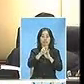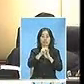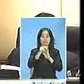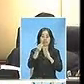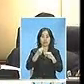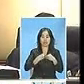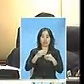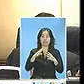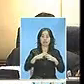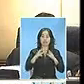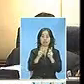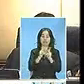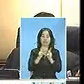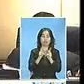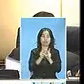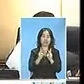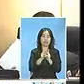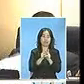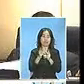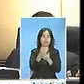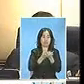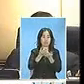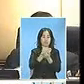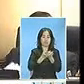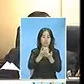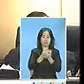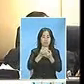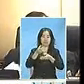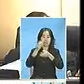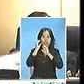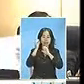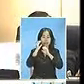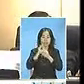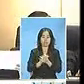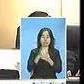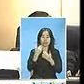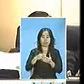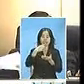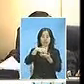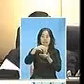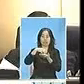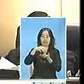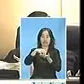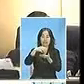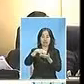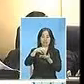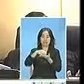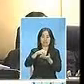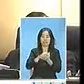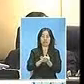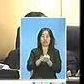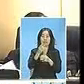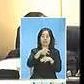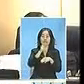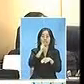ให้กรรมธิการได้ไปนั่งพิจารณาทบทวนนะครับและจะได้มากราบเรียนรายงานกับท่านประธาน